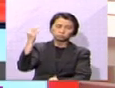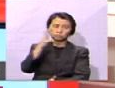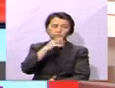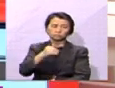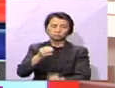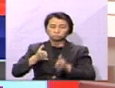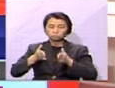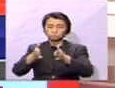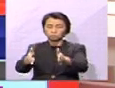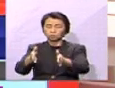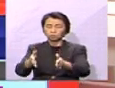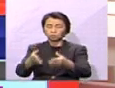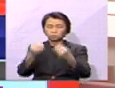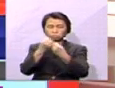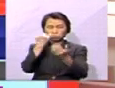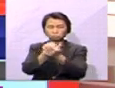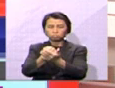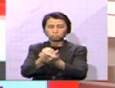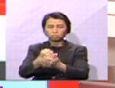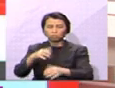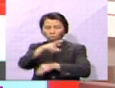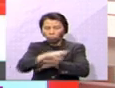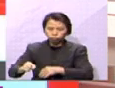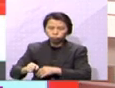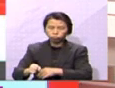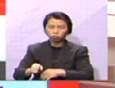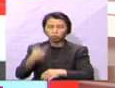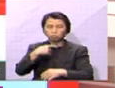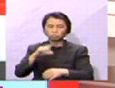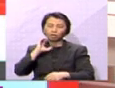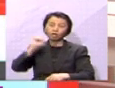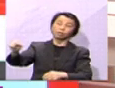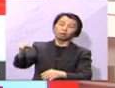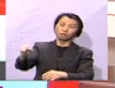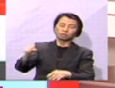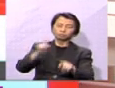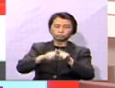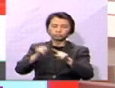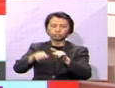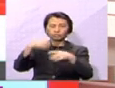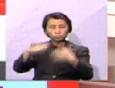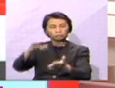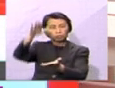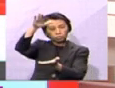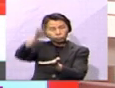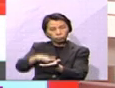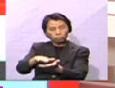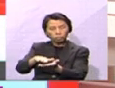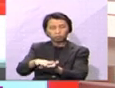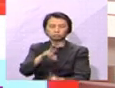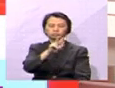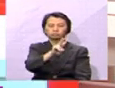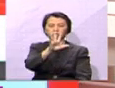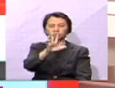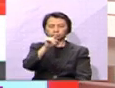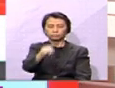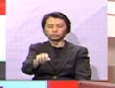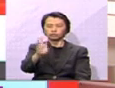jenayah jalanan termasuklah samun berkawan dan ragut turut berkurang sebanyak 25.67%